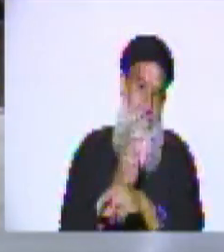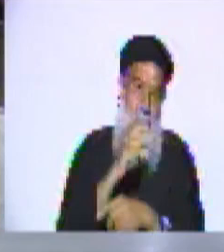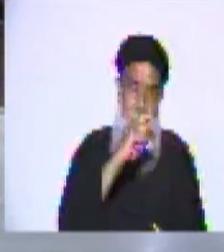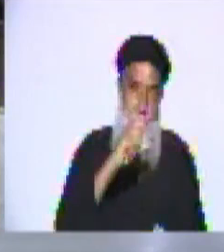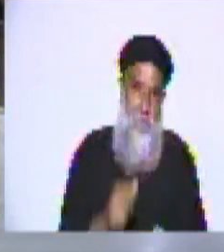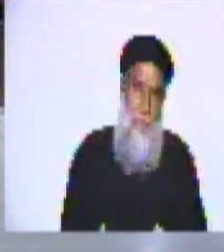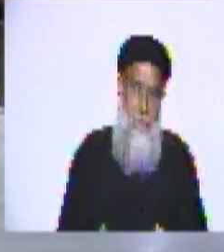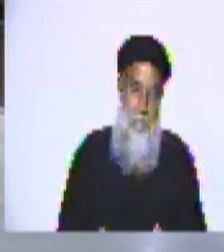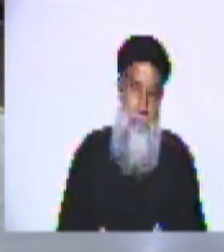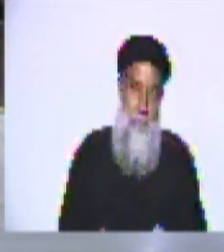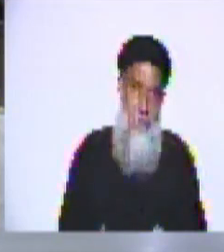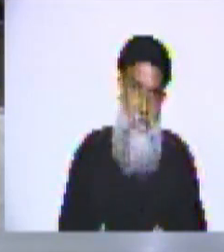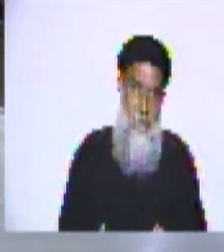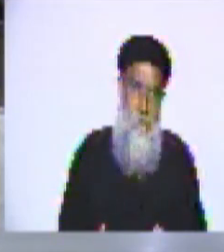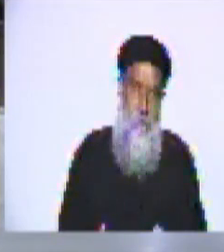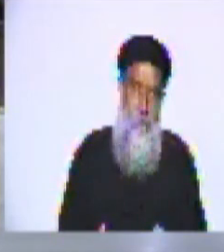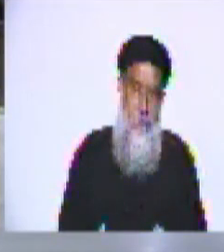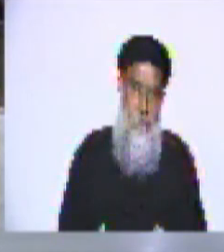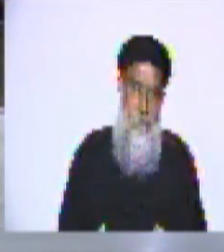الكليريكا المعهد هناك.